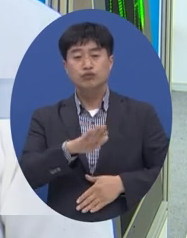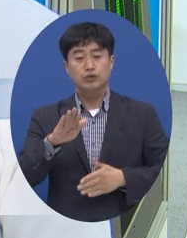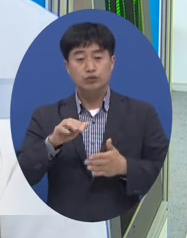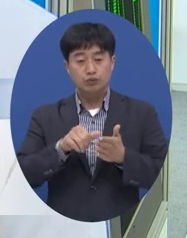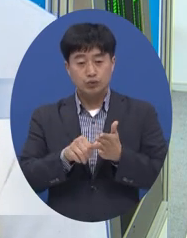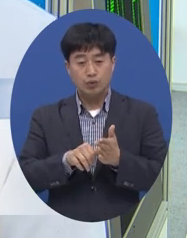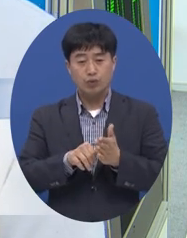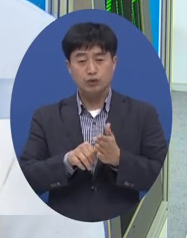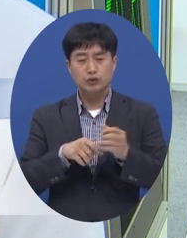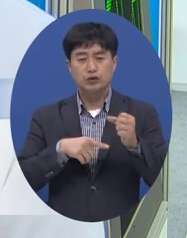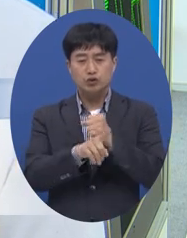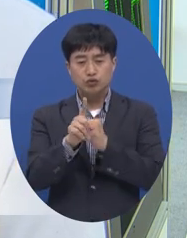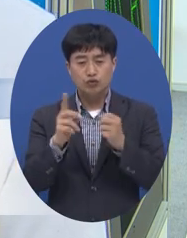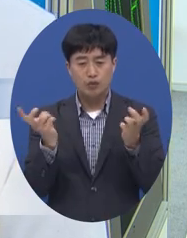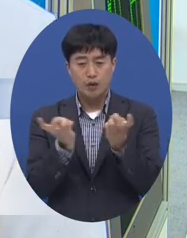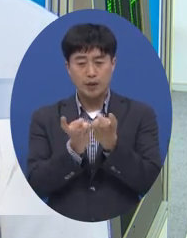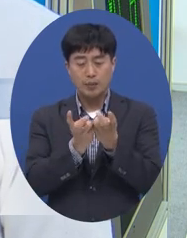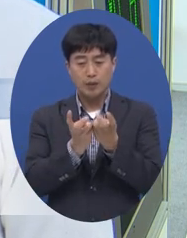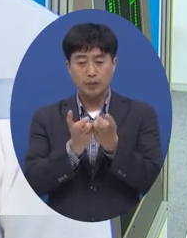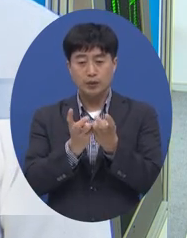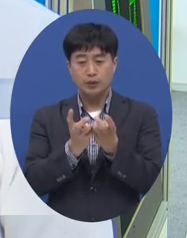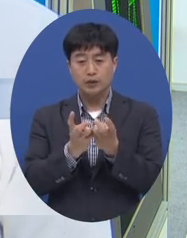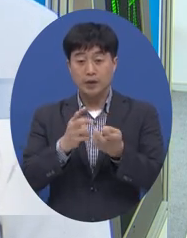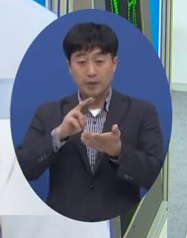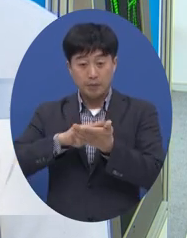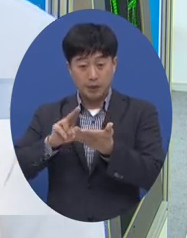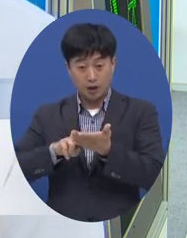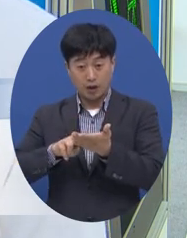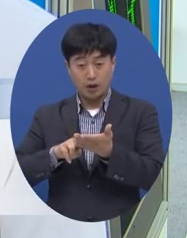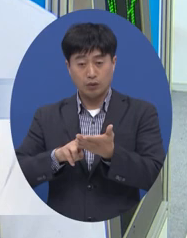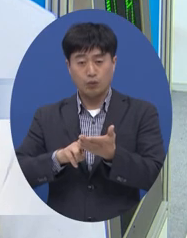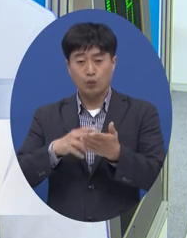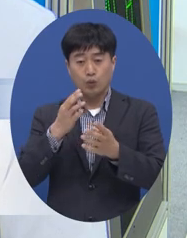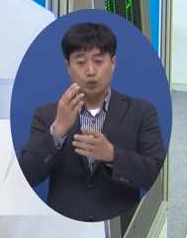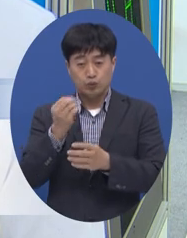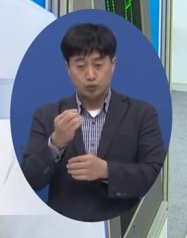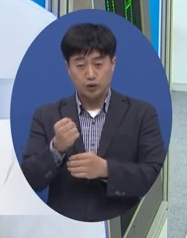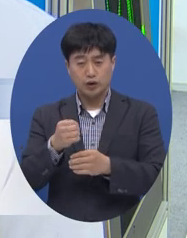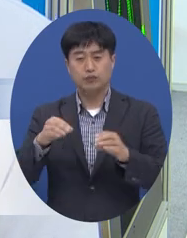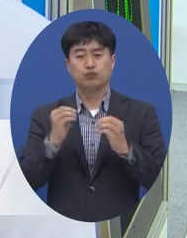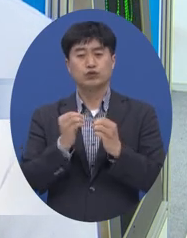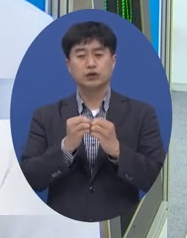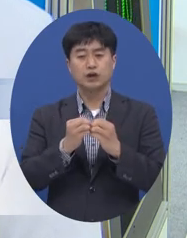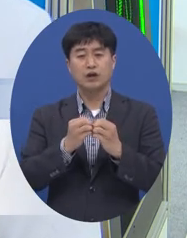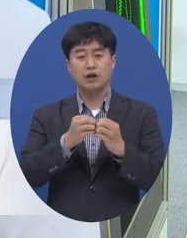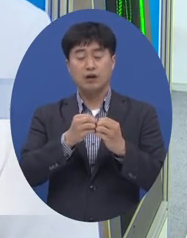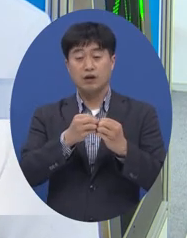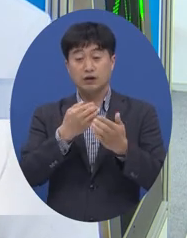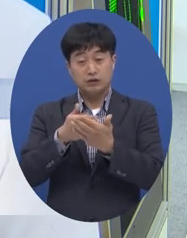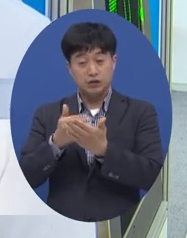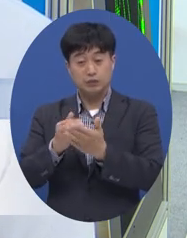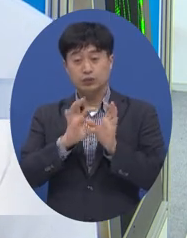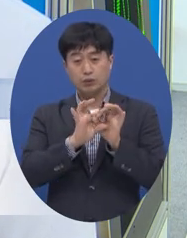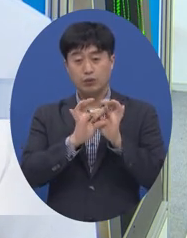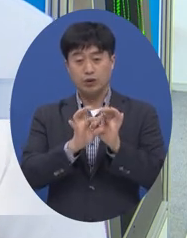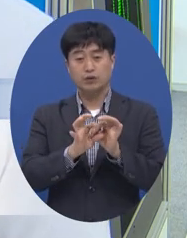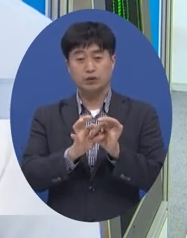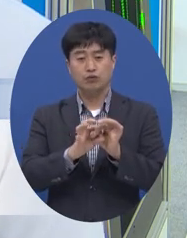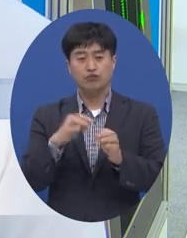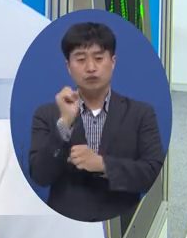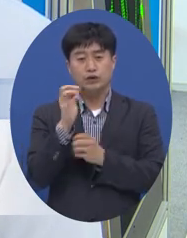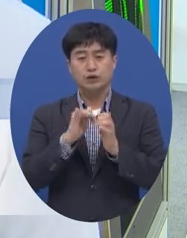제품은 그 워닝 방법을 애니메이션이나 숫자나 문자, 픽토그램을 통해서